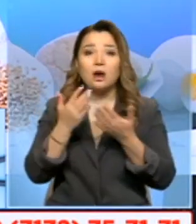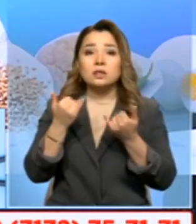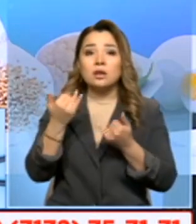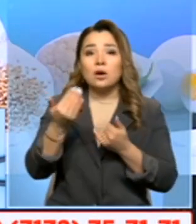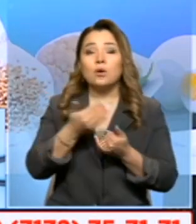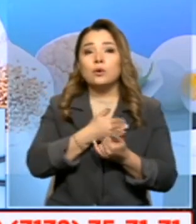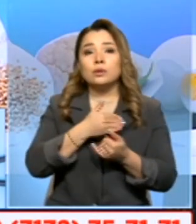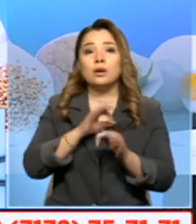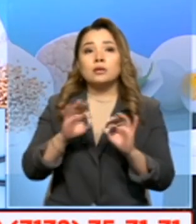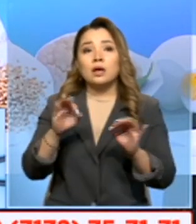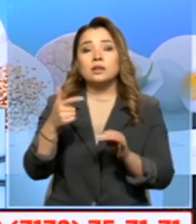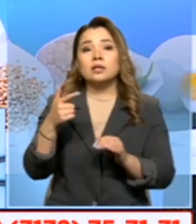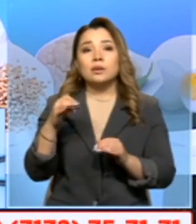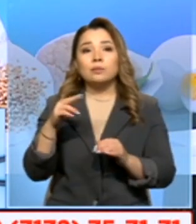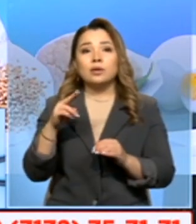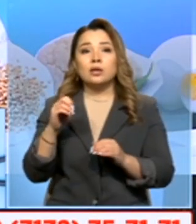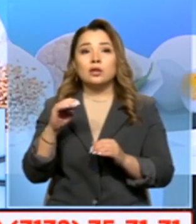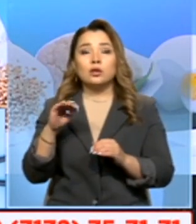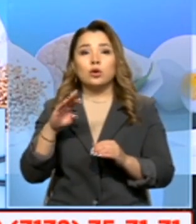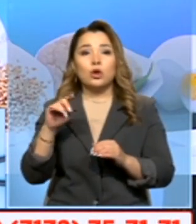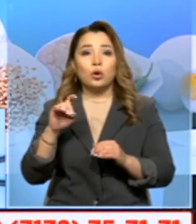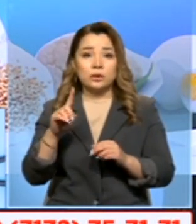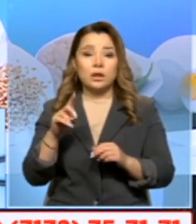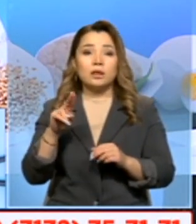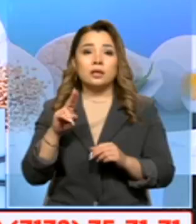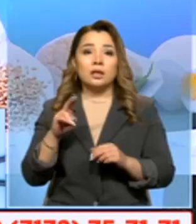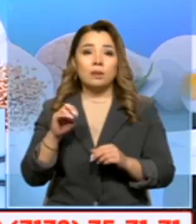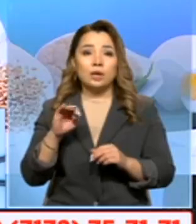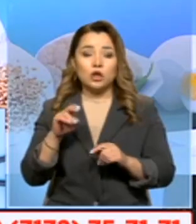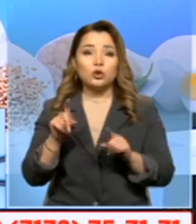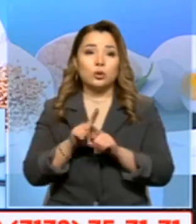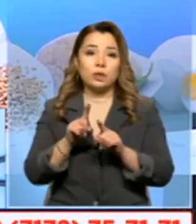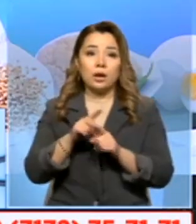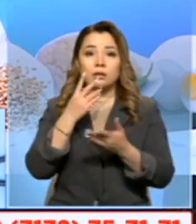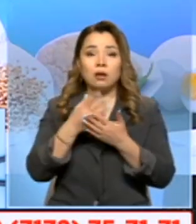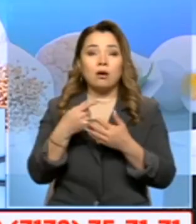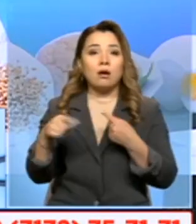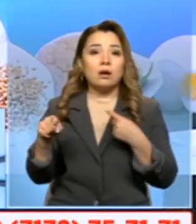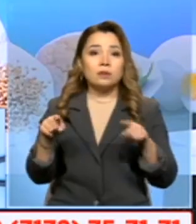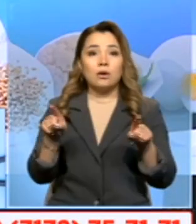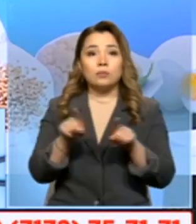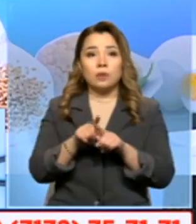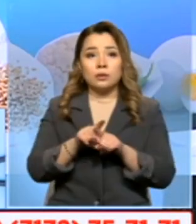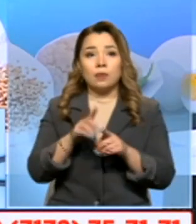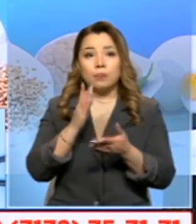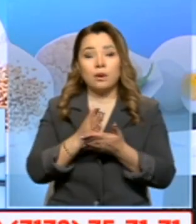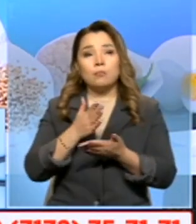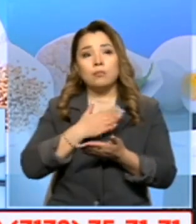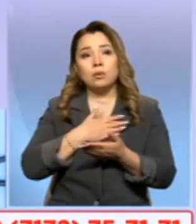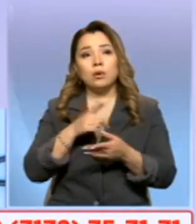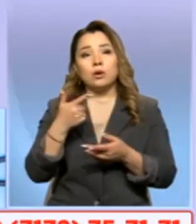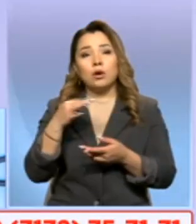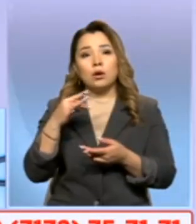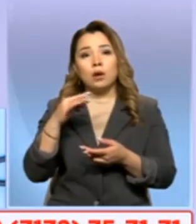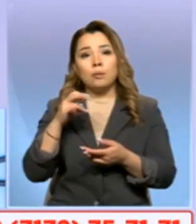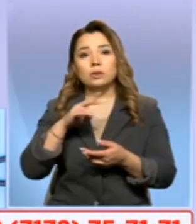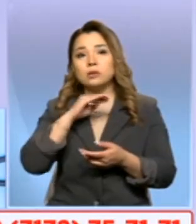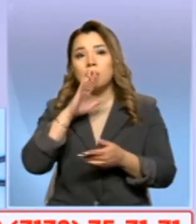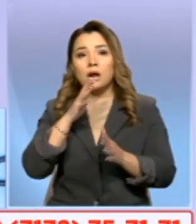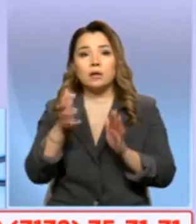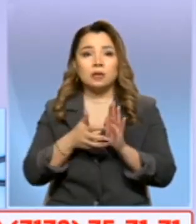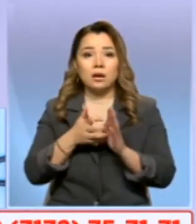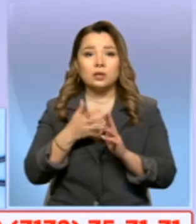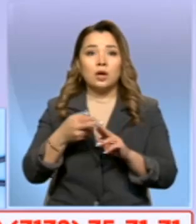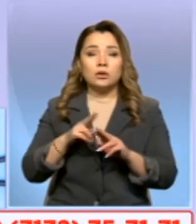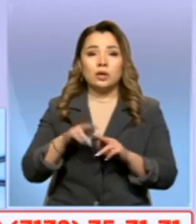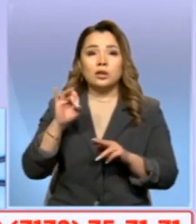жаңа айтып отырсыздар ғой, гипертиреоз пен гипотиреоз екеуінің арасында вообще айырмашылық бар ма? Маған наоборот гормондар жетіспейді деп